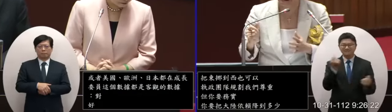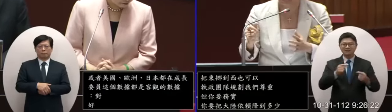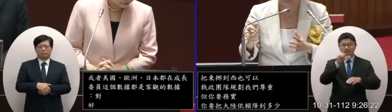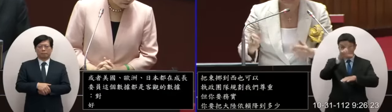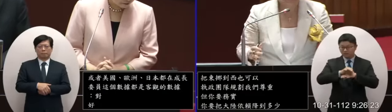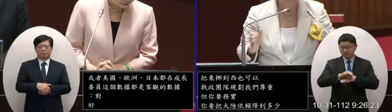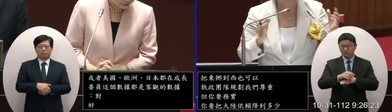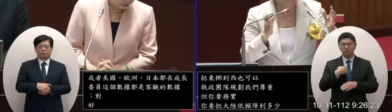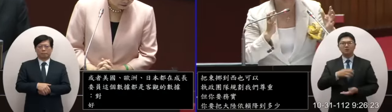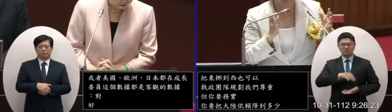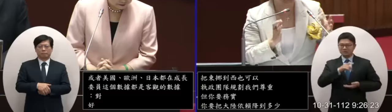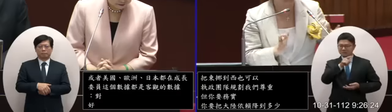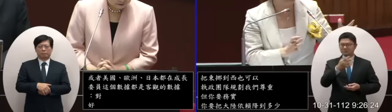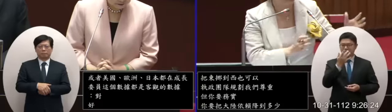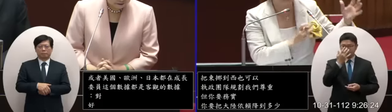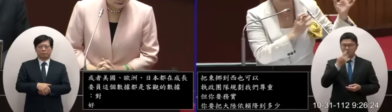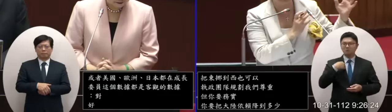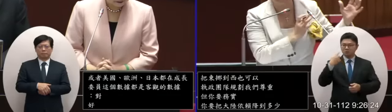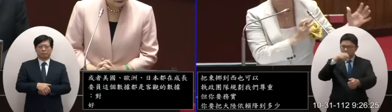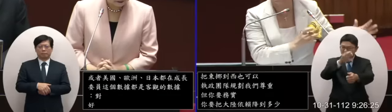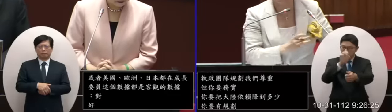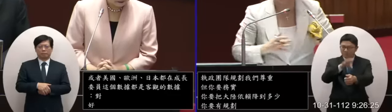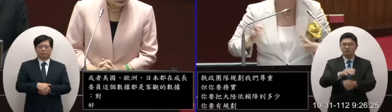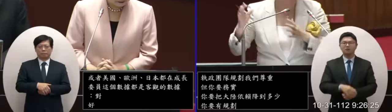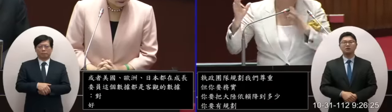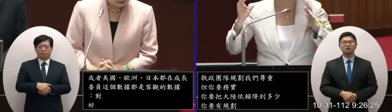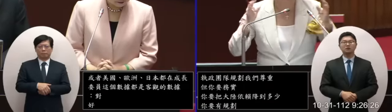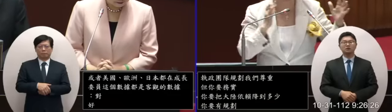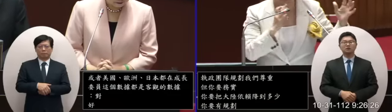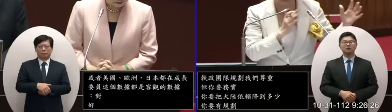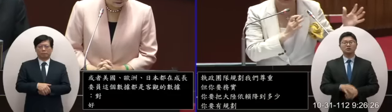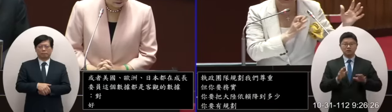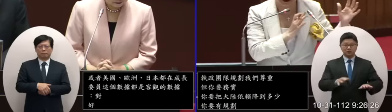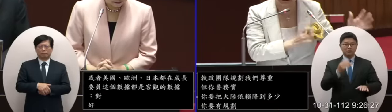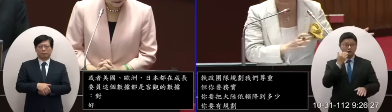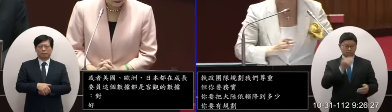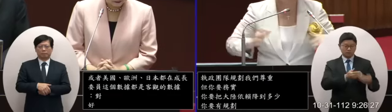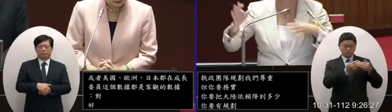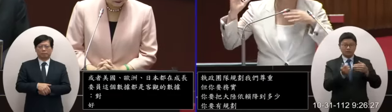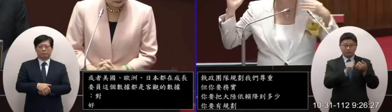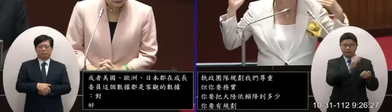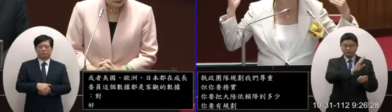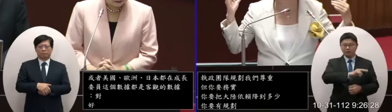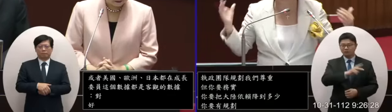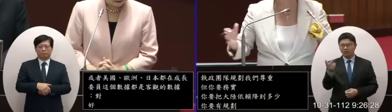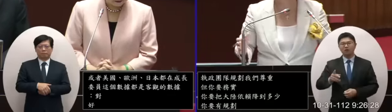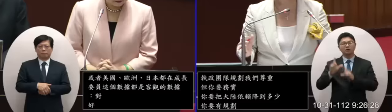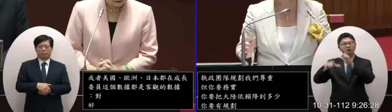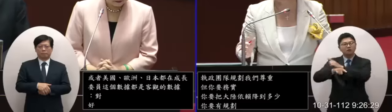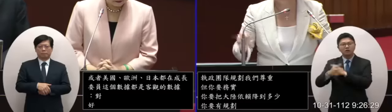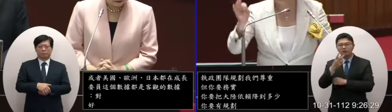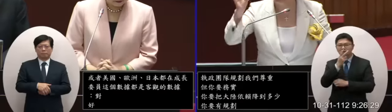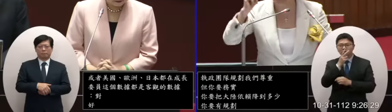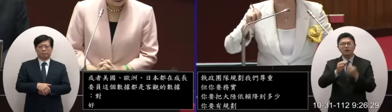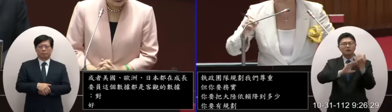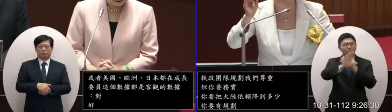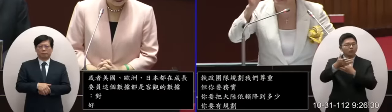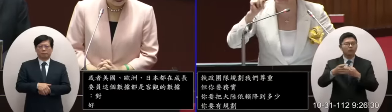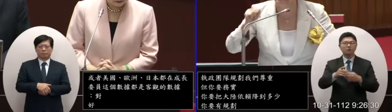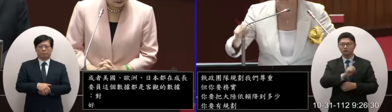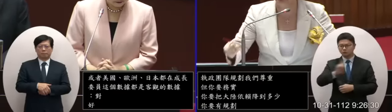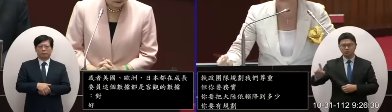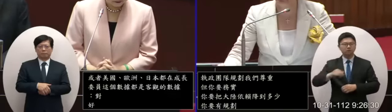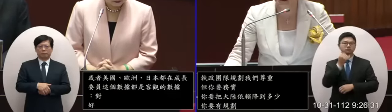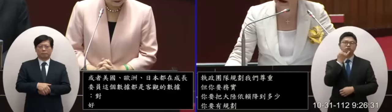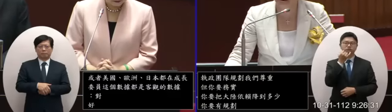所以先讲了。你今天要把它挪到不管是新南亚、东南亚地区，或者是任何的国家 ，OK 的。但